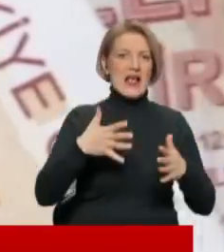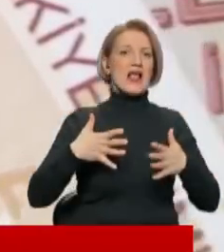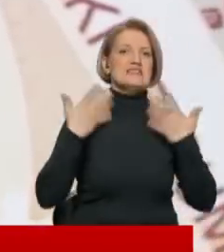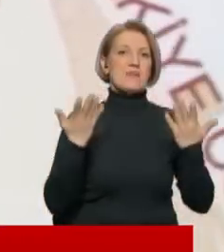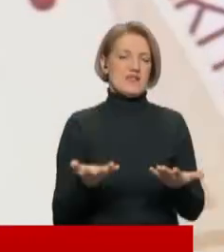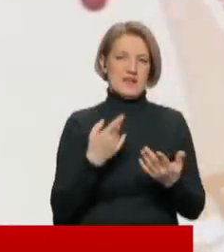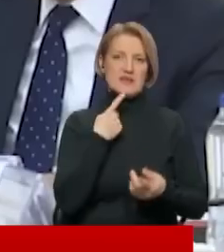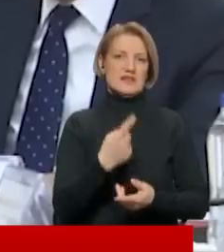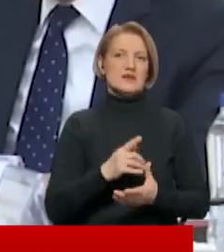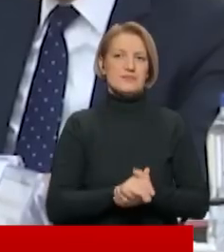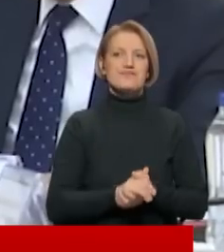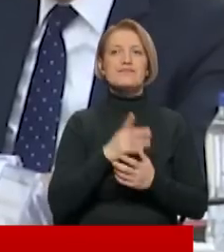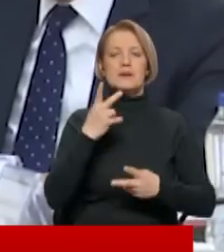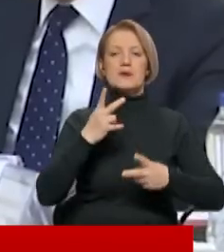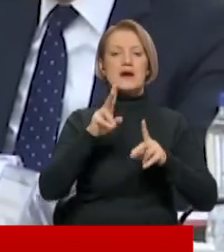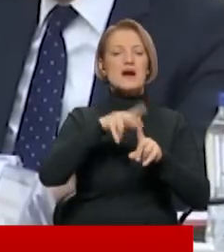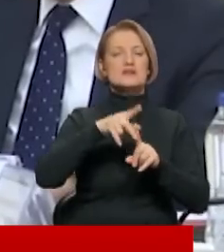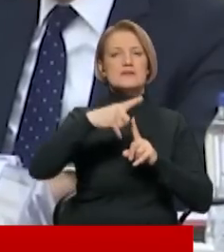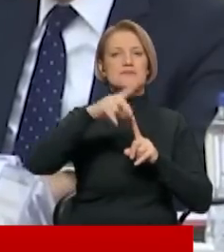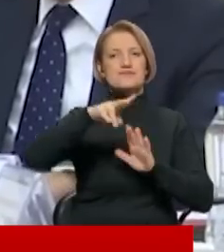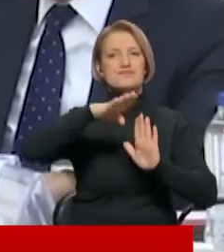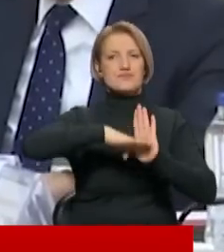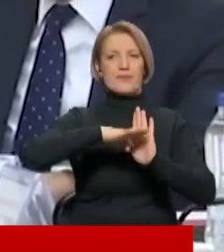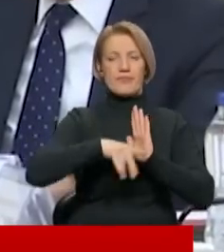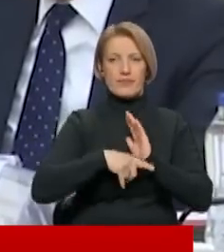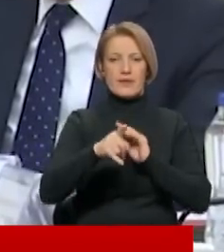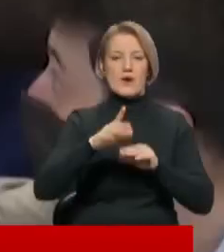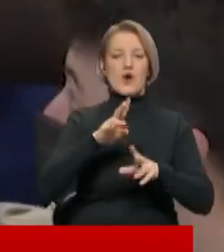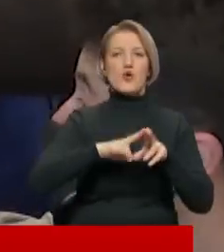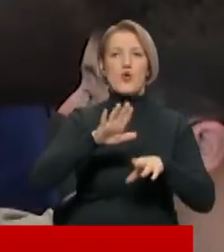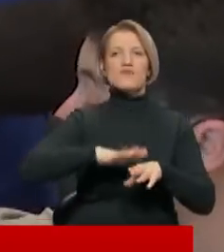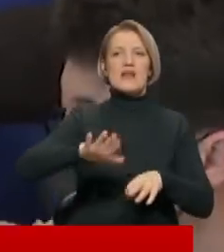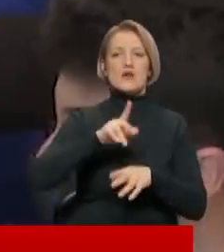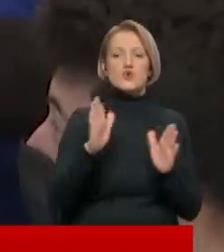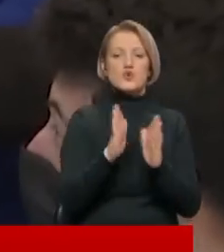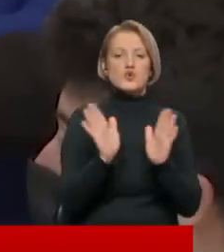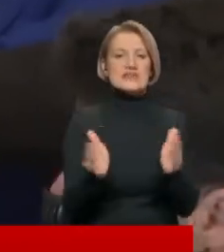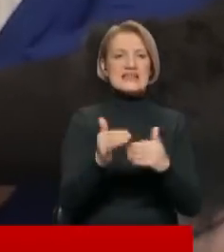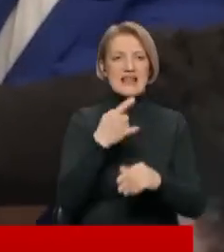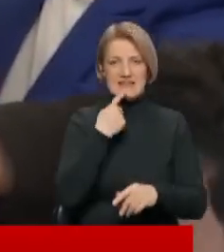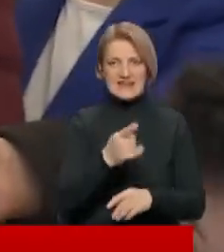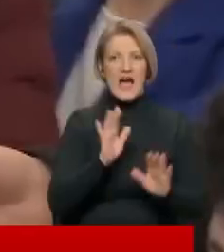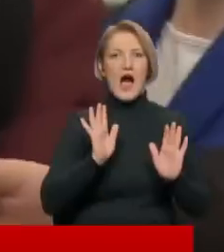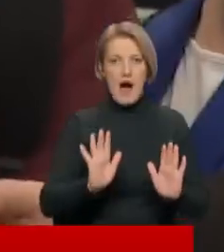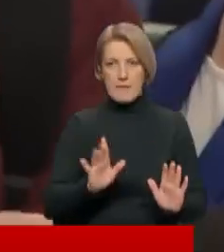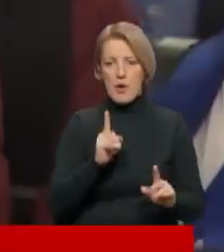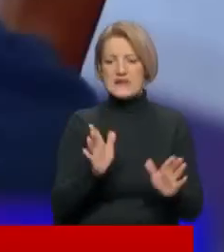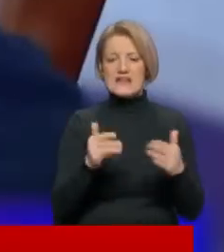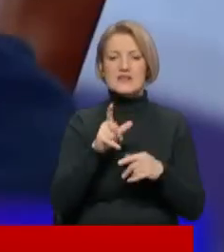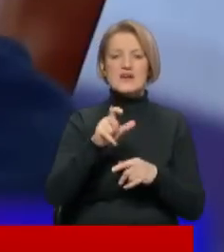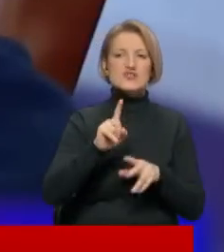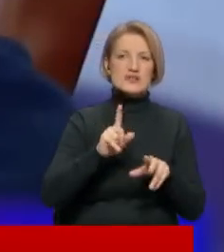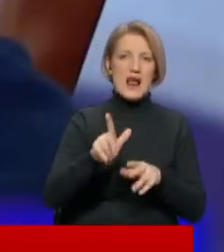istemediği iddiasını dile getirdi Katıldığı televizyon programında konfederasyonlar diye ilk küçük sendikalardaydı Ancak o sendikaya da